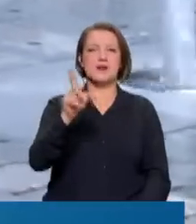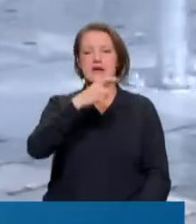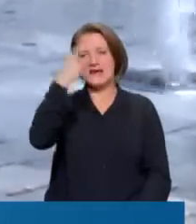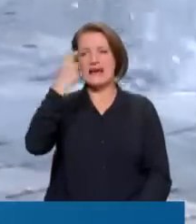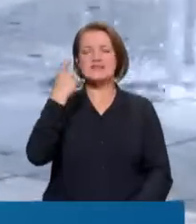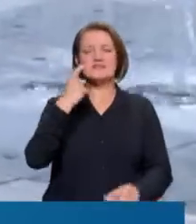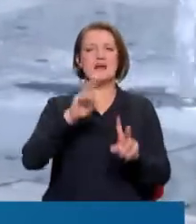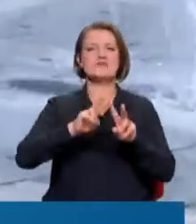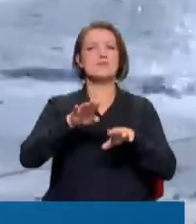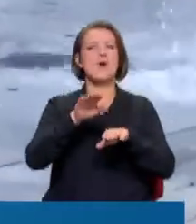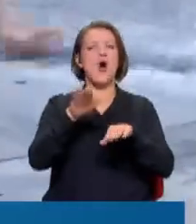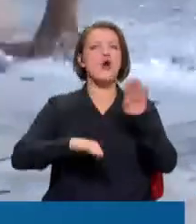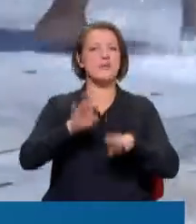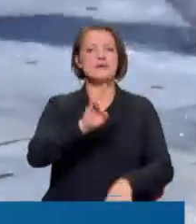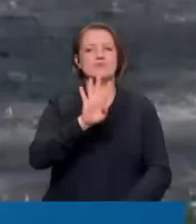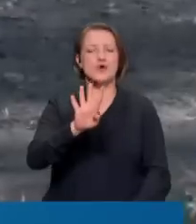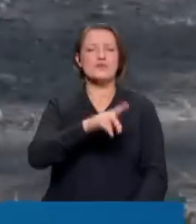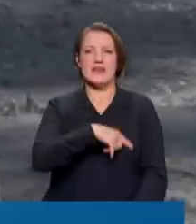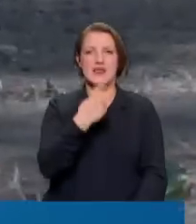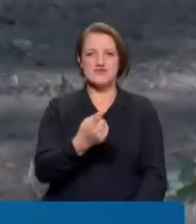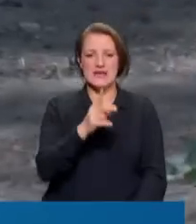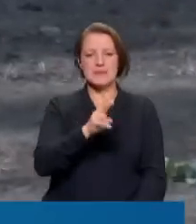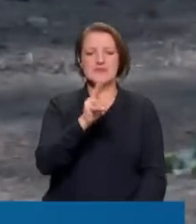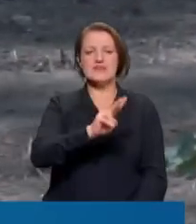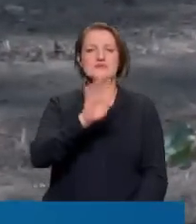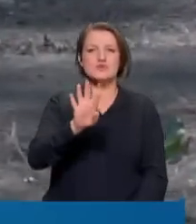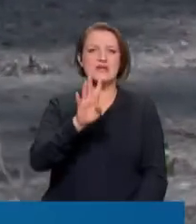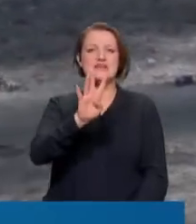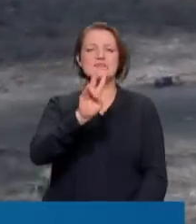sıcaklığı 24 dereceyken 2023 yılında